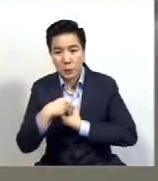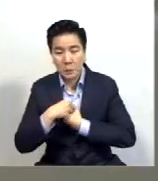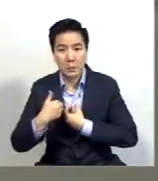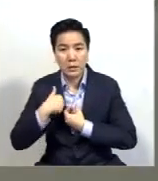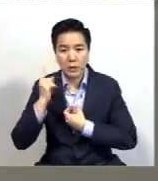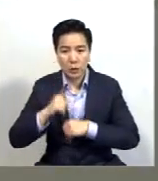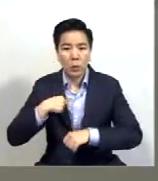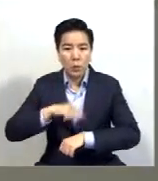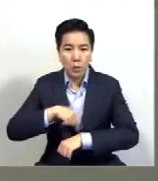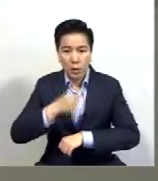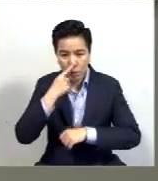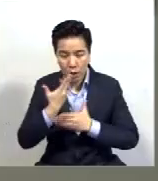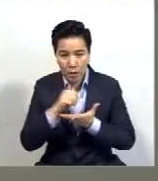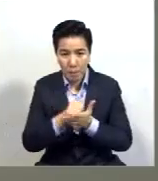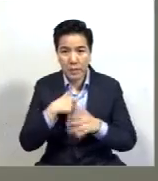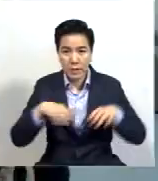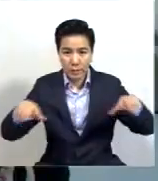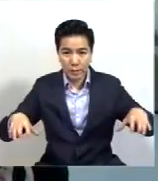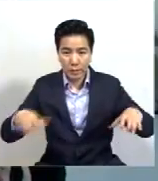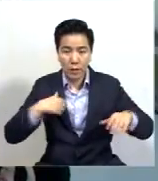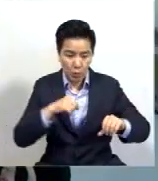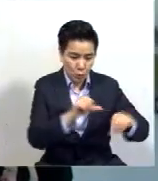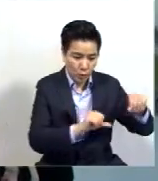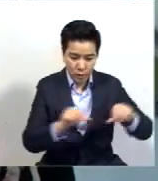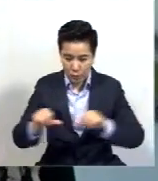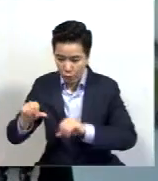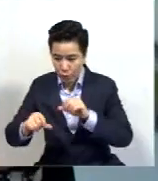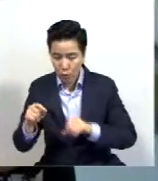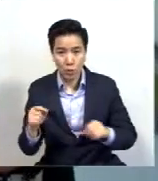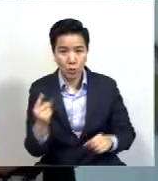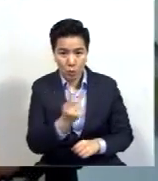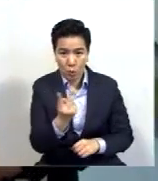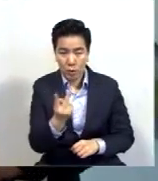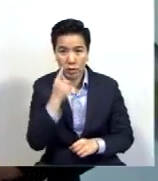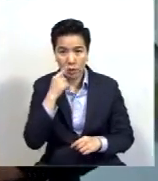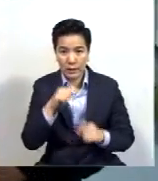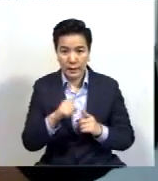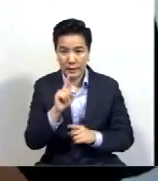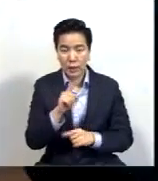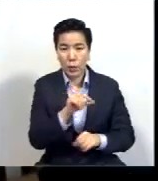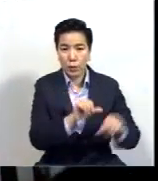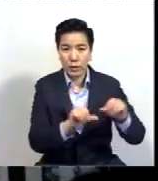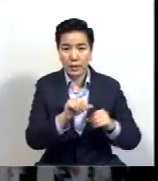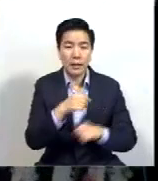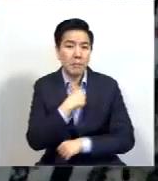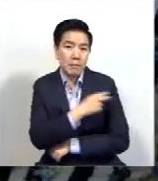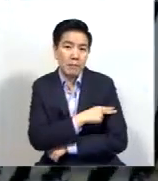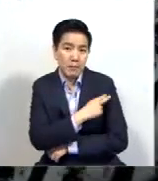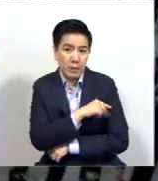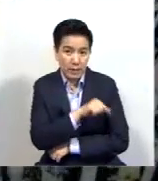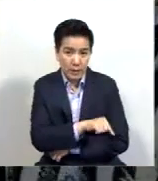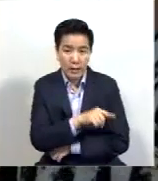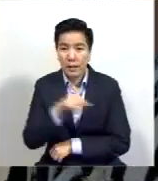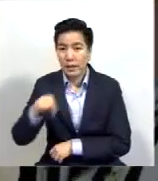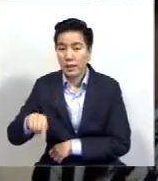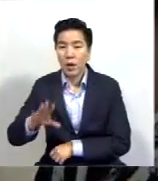ต้องใช้ห้องบริการ2ที่ยืนยันซึ่งกันและกันนะครับก็คือใช้จากกรมวิทยาการแพทย์และจากห้องวิจั